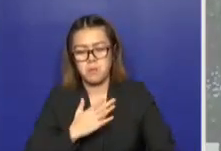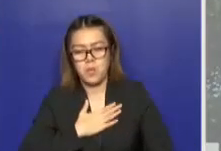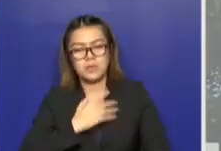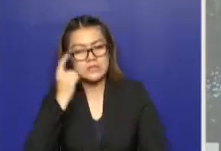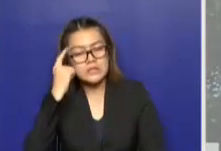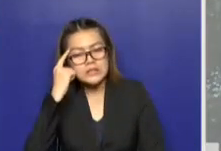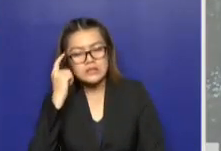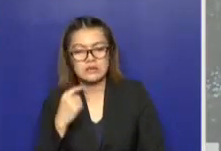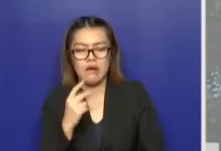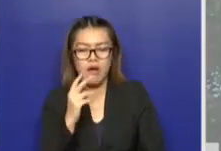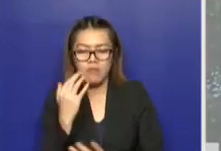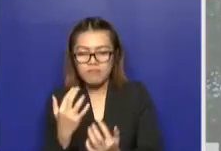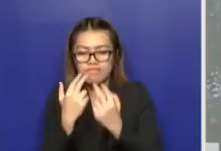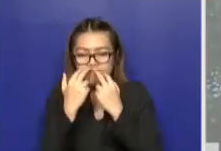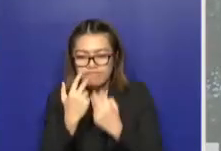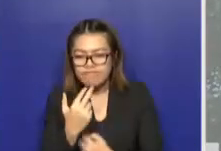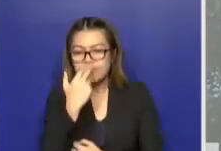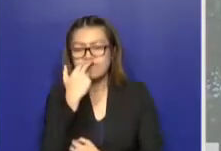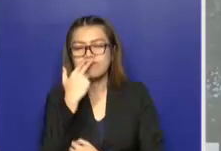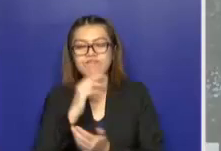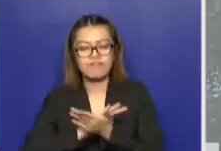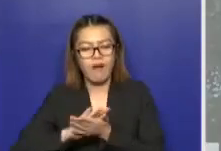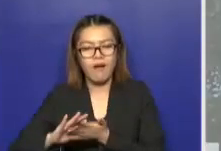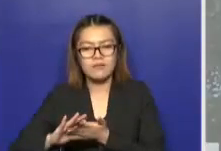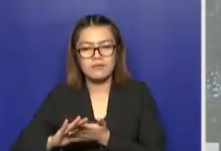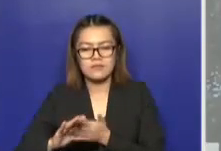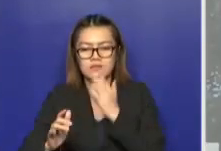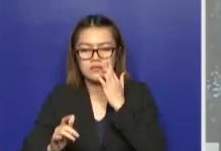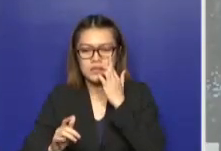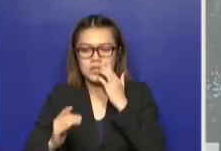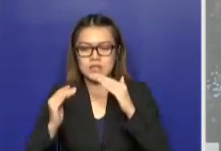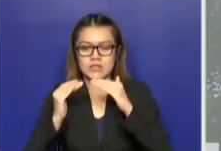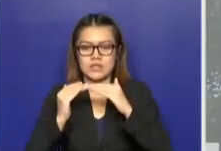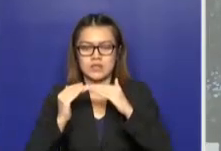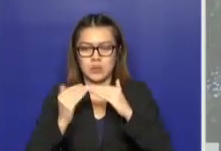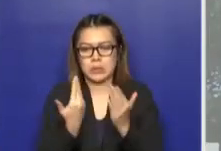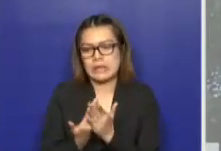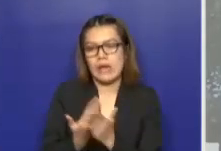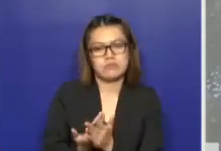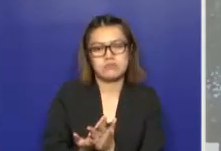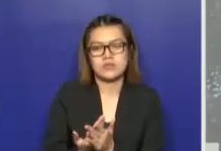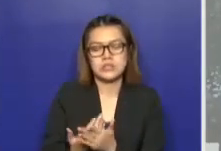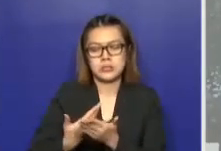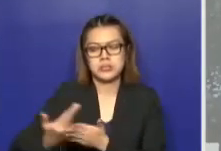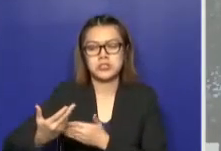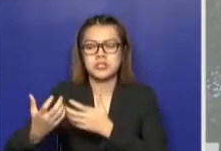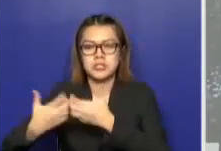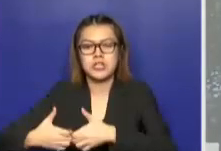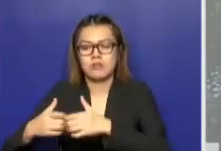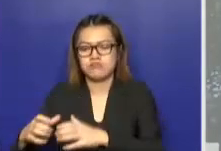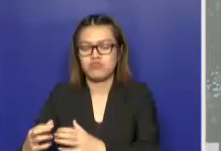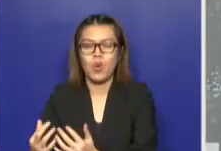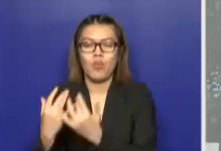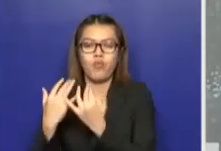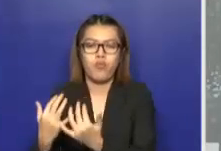การเข้าถึงอากาศที่สะอาดไม่ควรจะเป็นสิทธิพิเศษสำหรับคนที่มีเงินแล้วซื้อเครื่องฟอกอากาศ